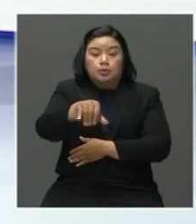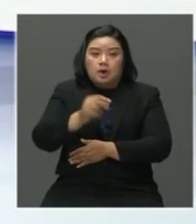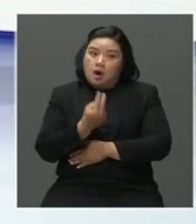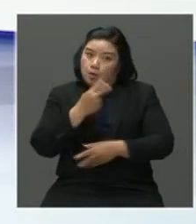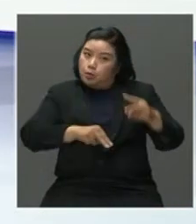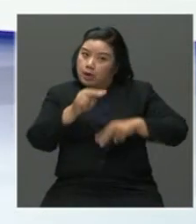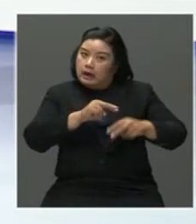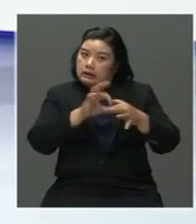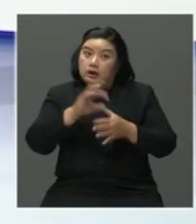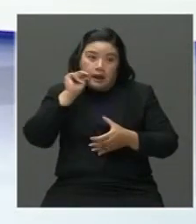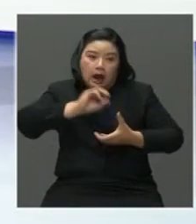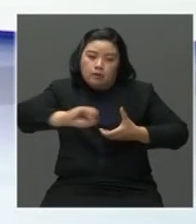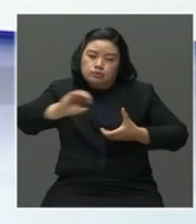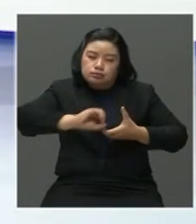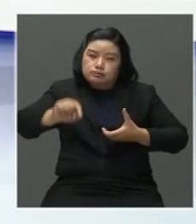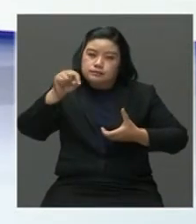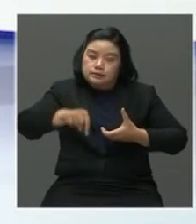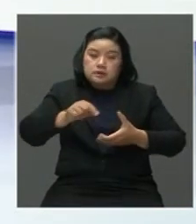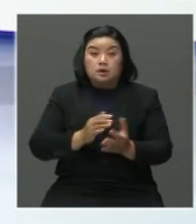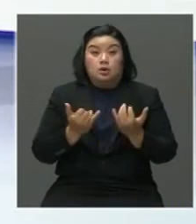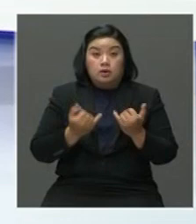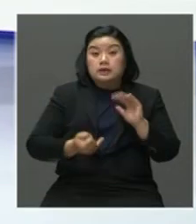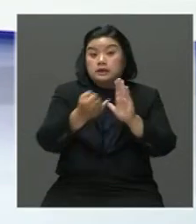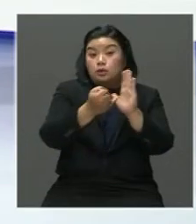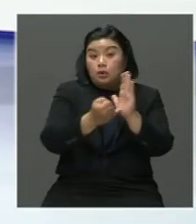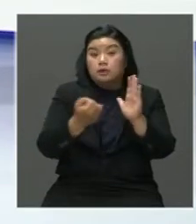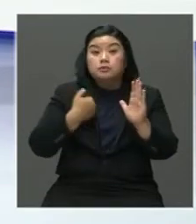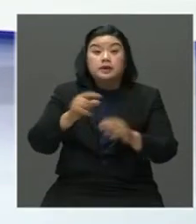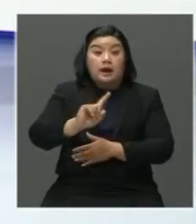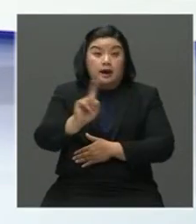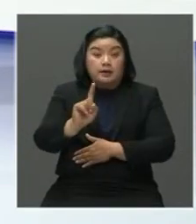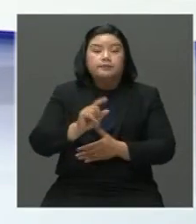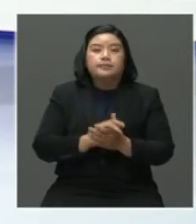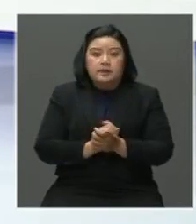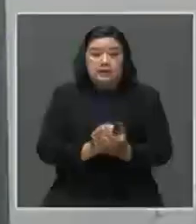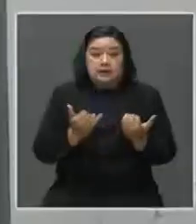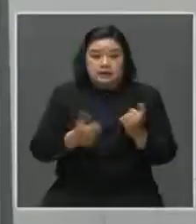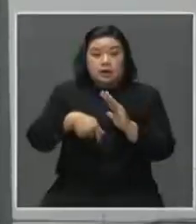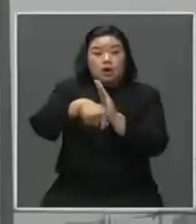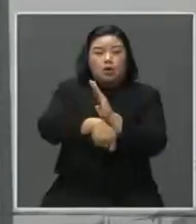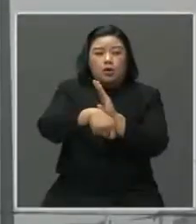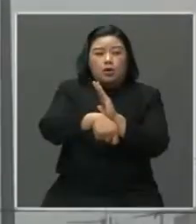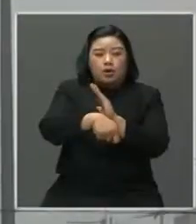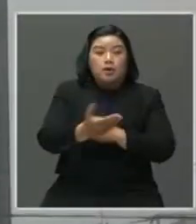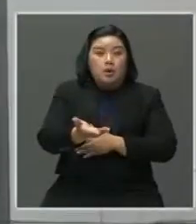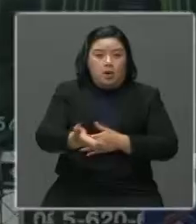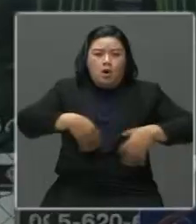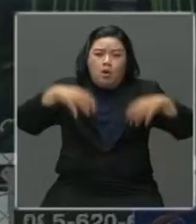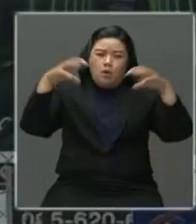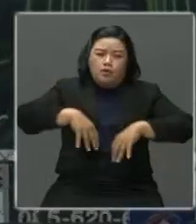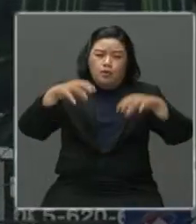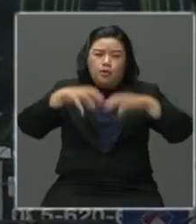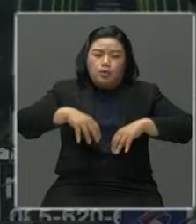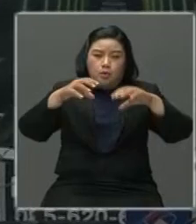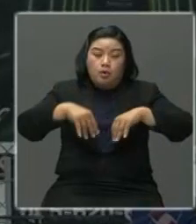ายละเอียดกันนะคะเดี๋ยวสลับไปดูบรรยากาศต่างจังหวัดกันก่อนนะคะอย่างกรณีของนครราชสีมาค่ะฝนตกตั้งแต่เช้